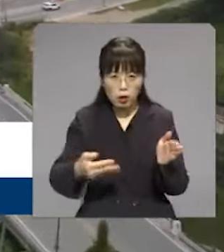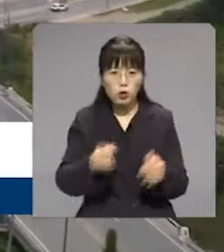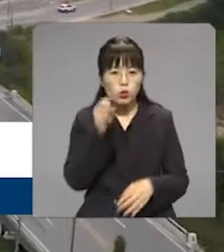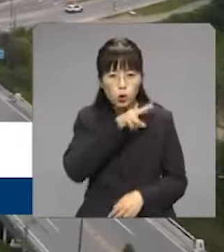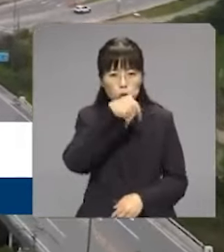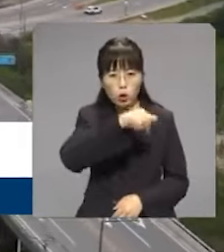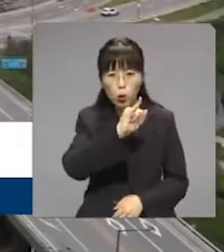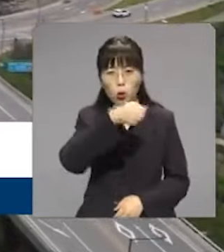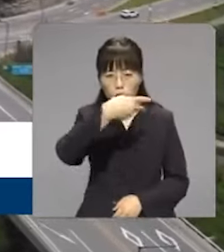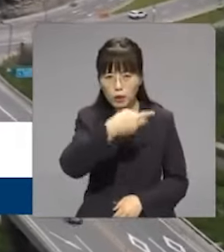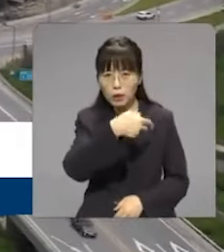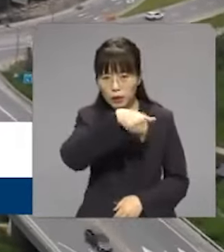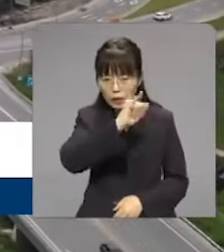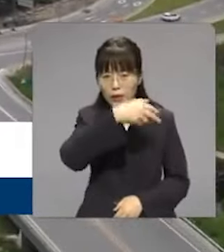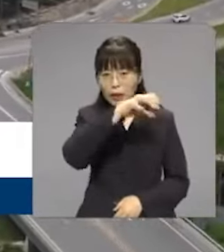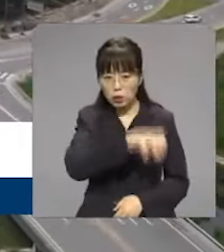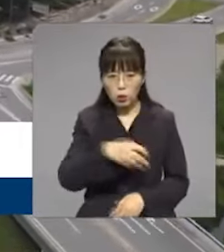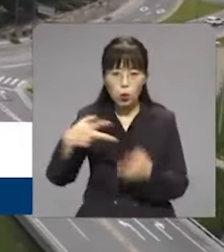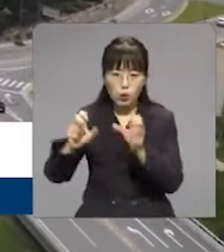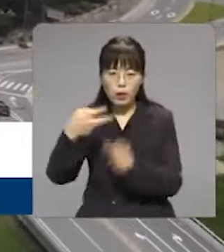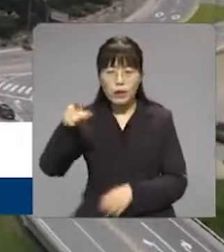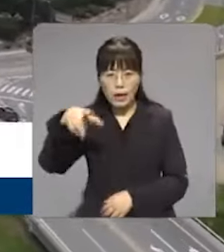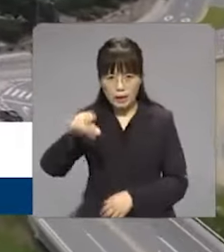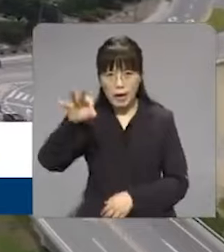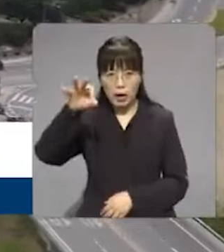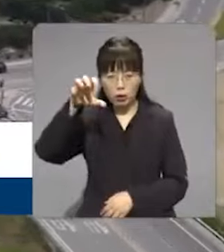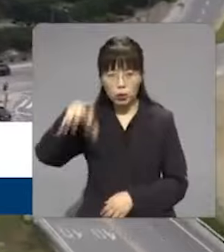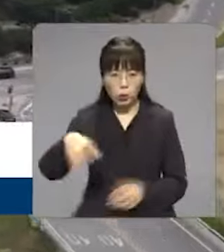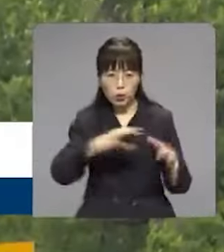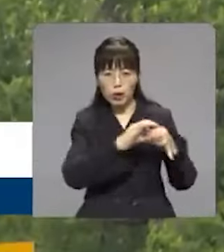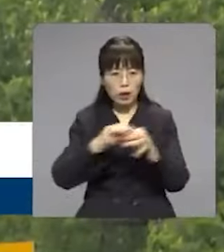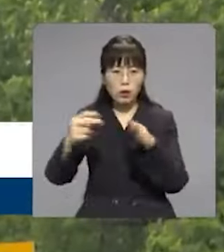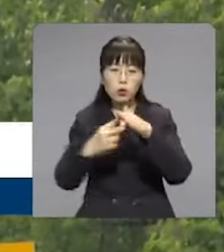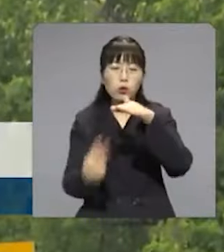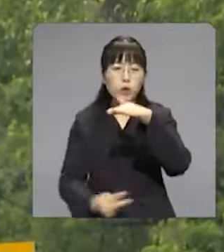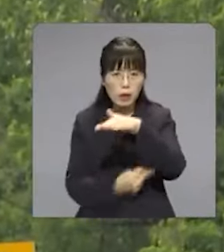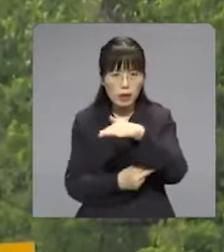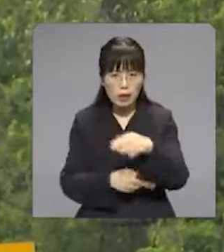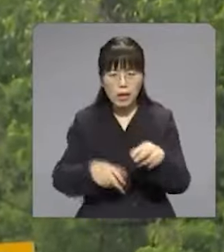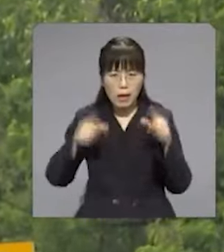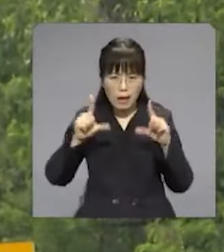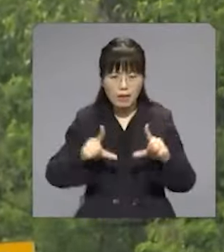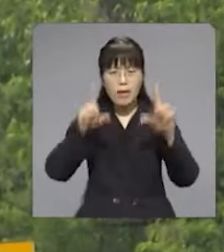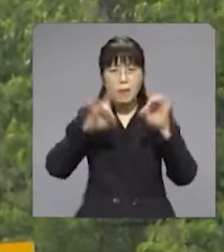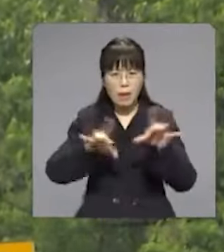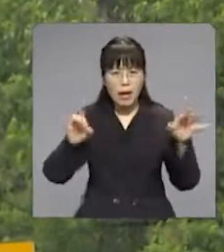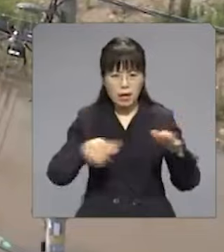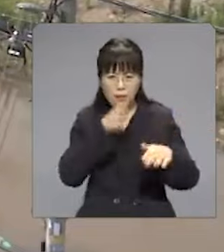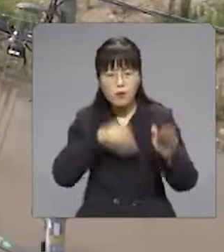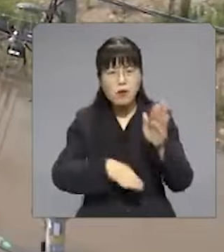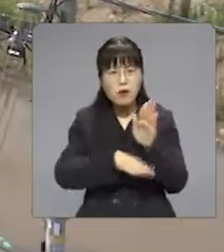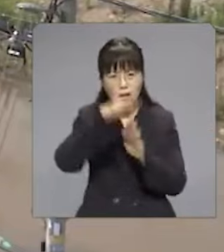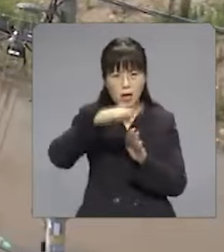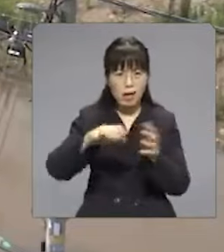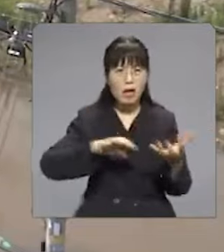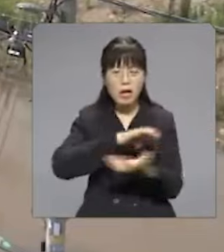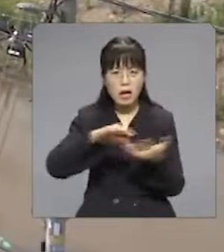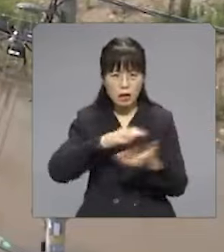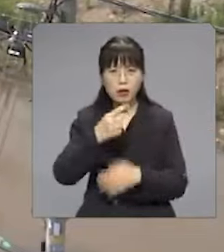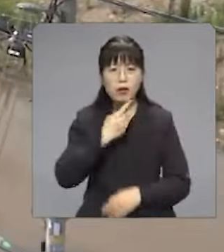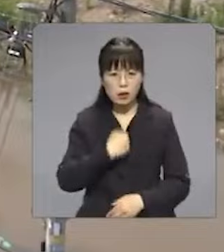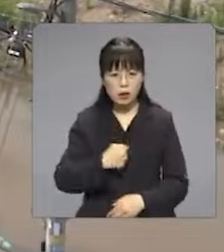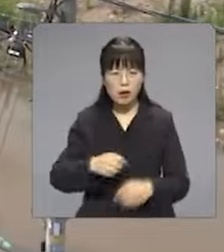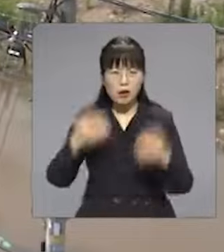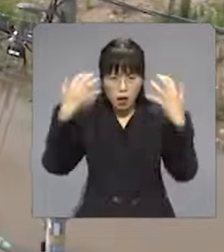용인 고기동과 성남 대장동을 연결하는 고기교. 홍수 때마다 침수돼 물난리를 겪는 지역입니다.